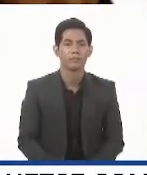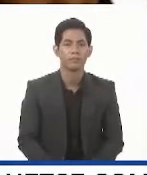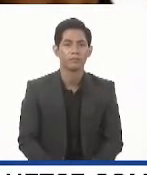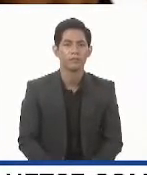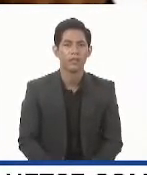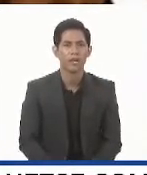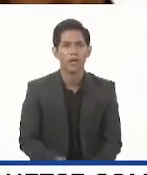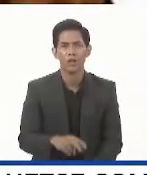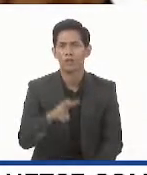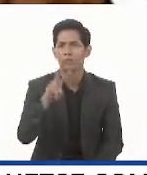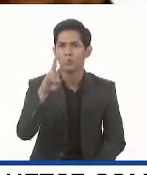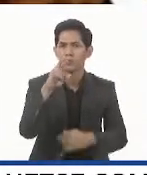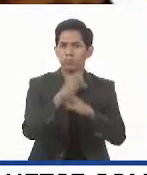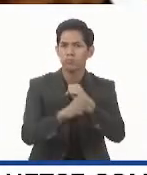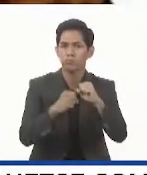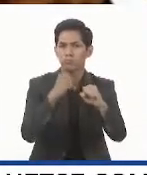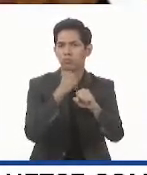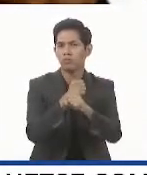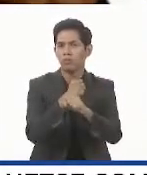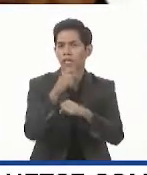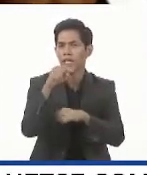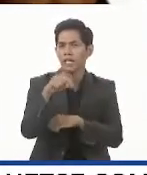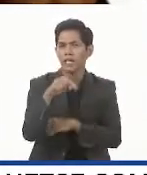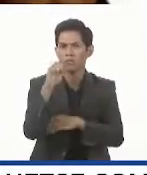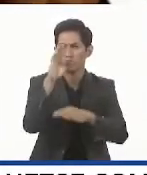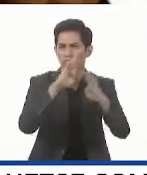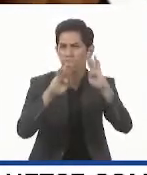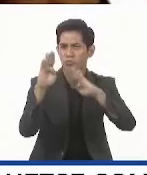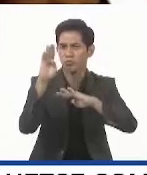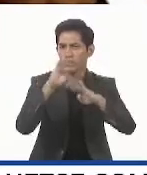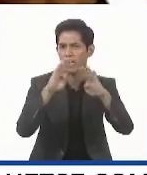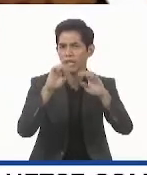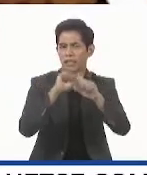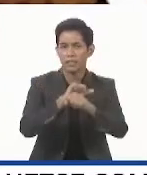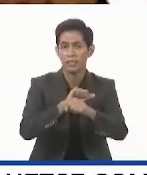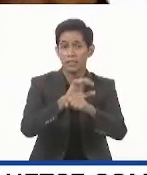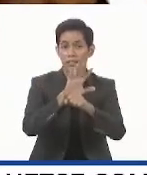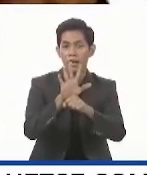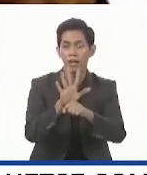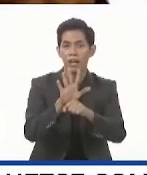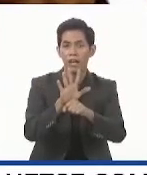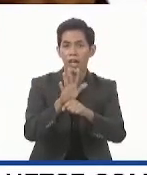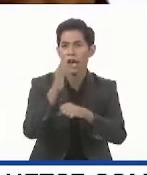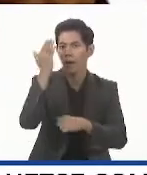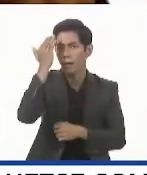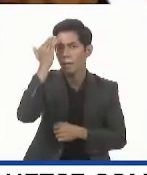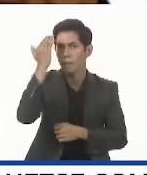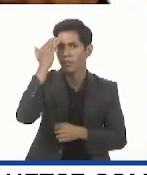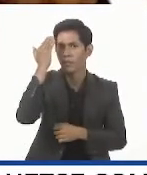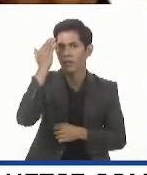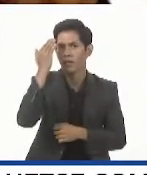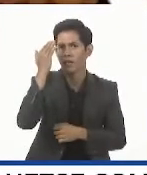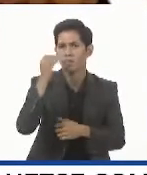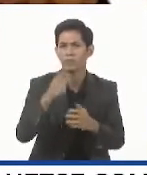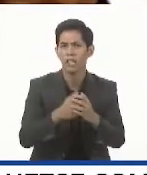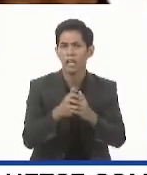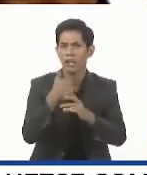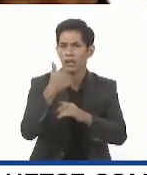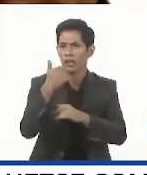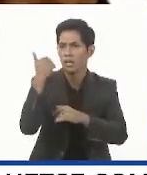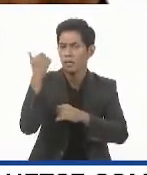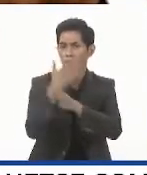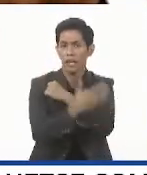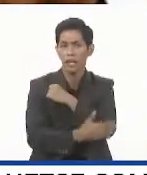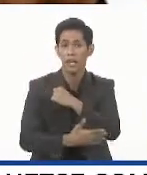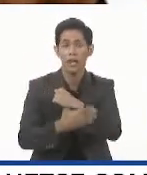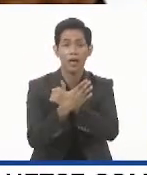mahigit dalawang taon na tayo dito sa problema natin sa pandemya. Alam naman natin na ang ibang bansa, lalong-lalo